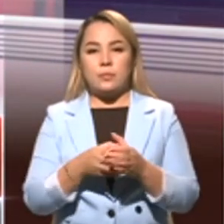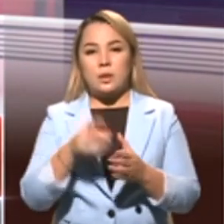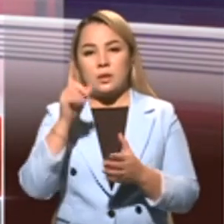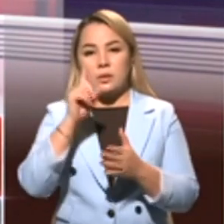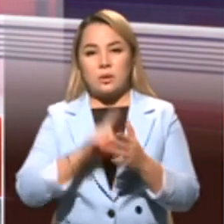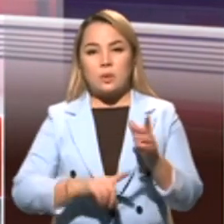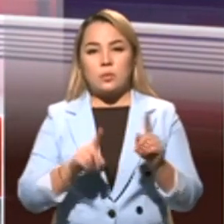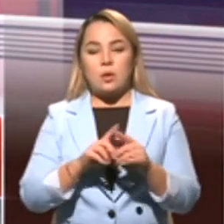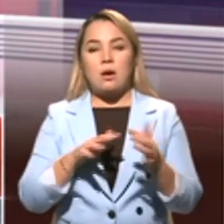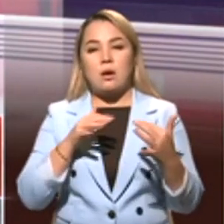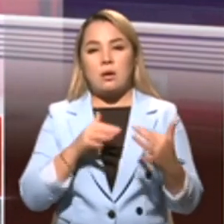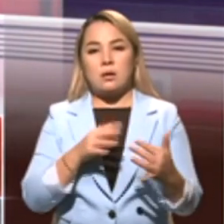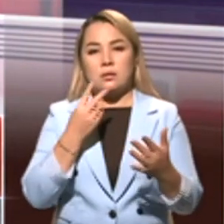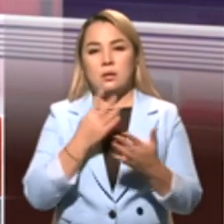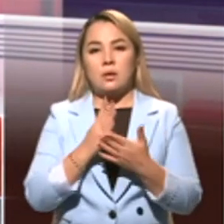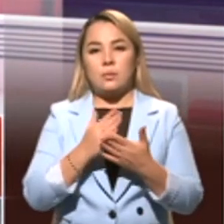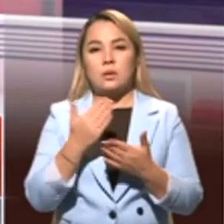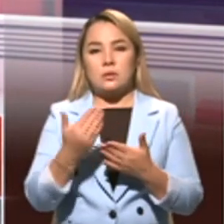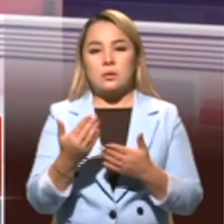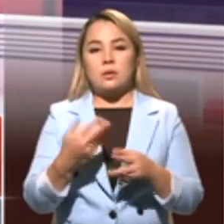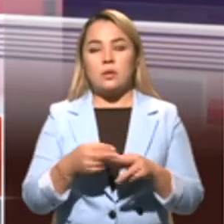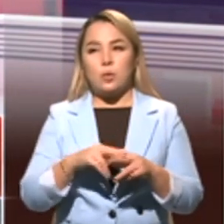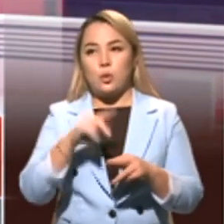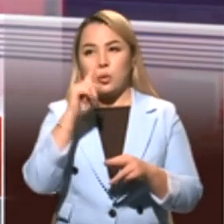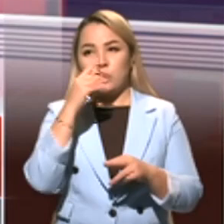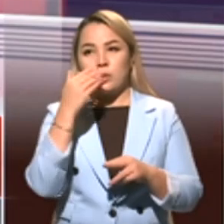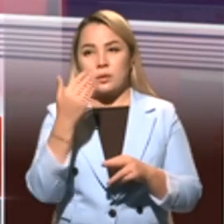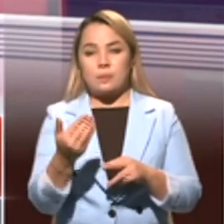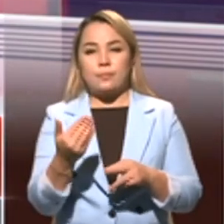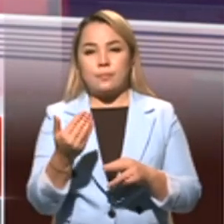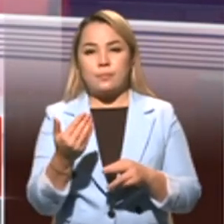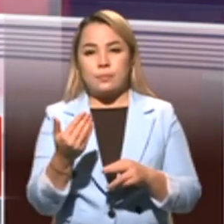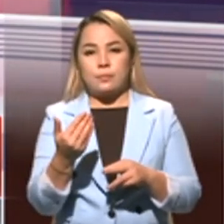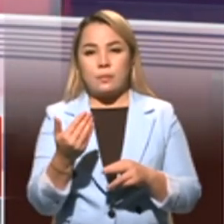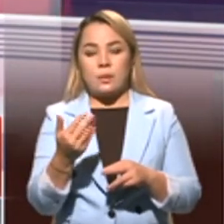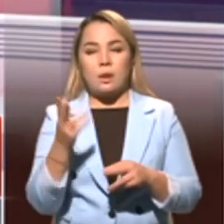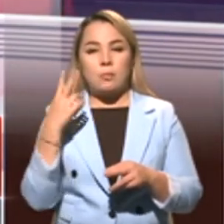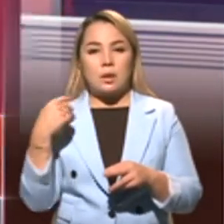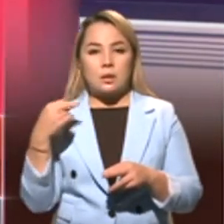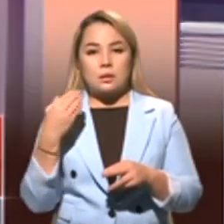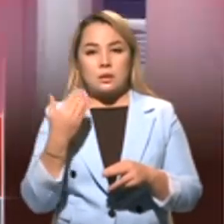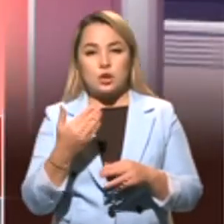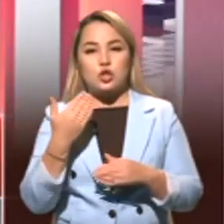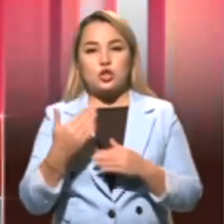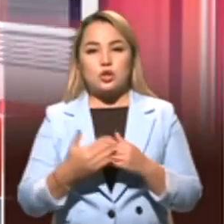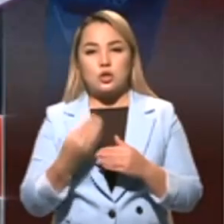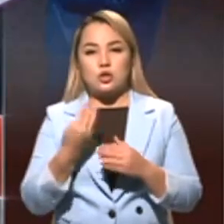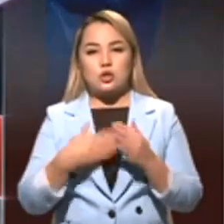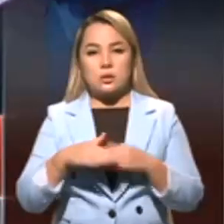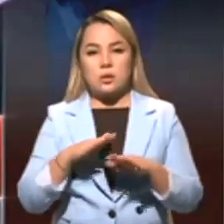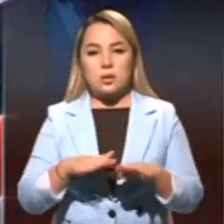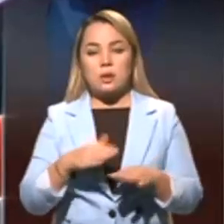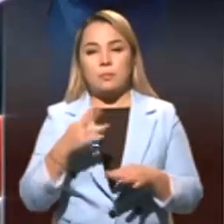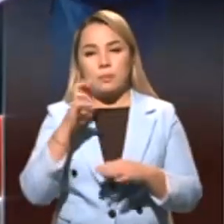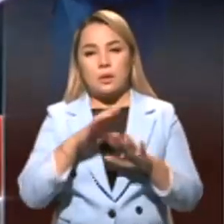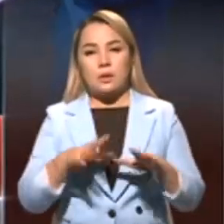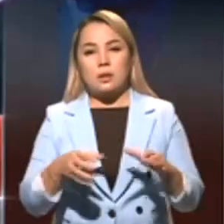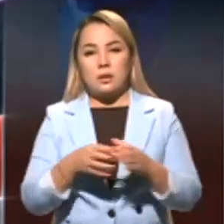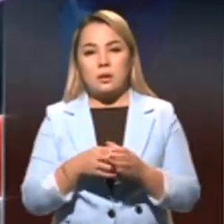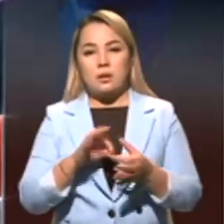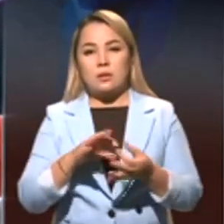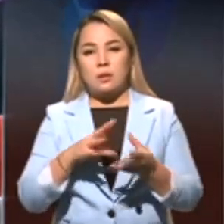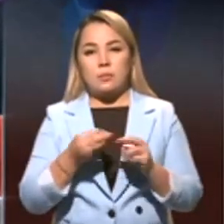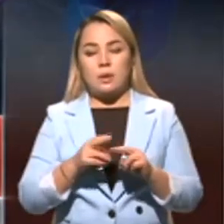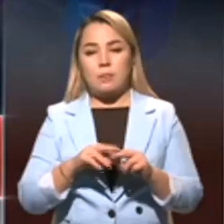діни қақтығыс деген кезде бірінші Үндістан, Пәкістан, таяу шығыс мемлекеттер, одан бөлек мына